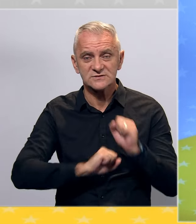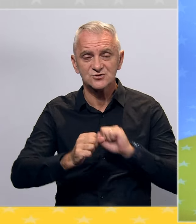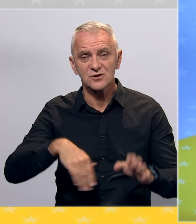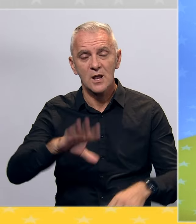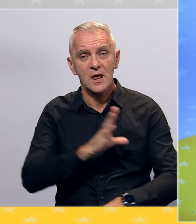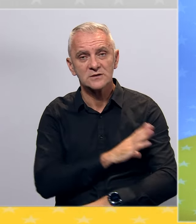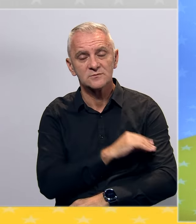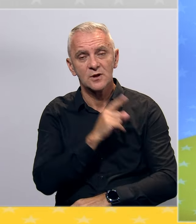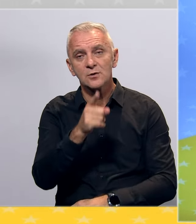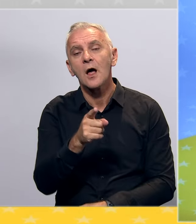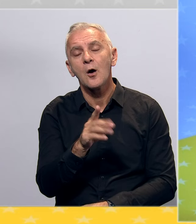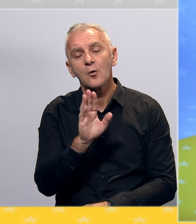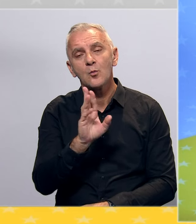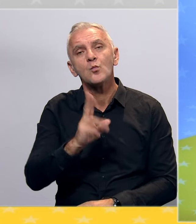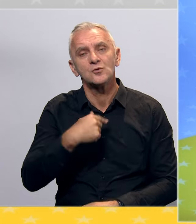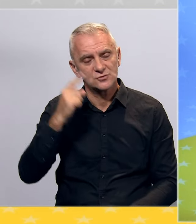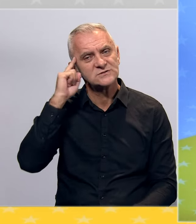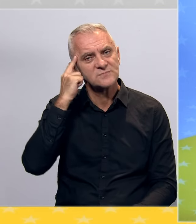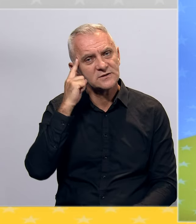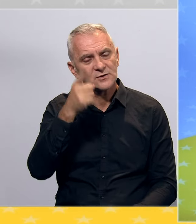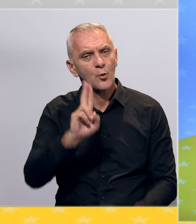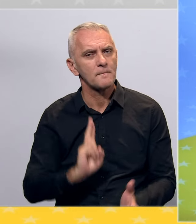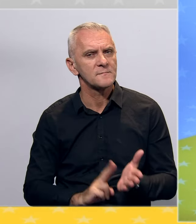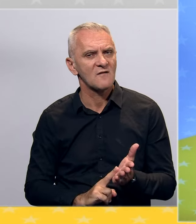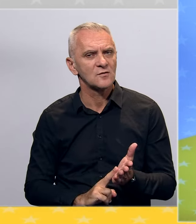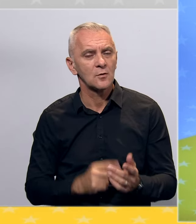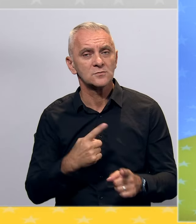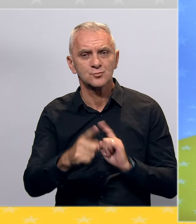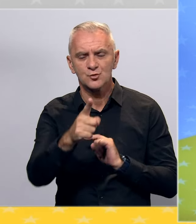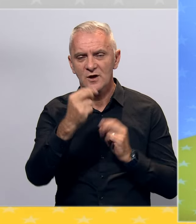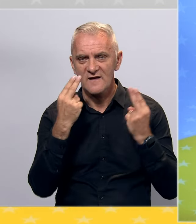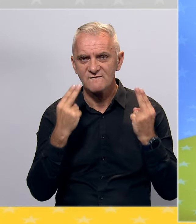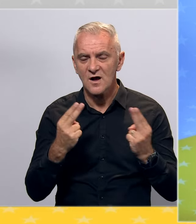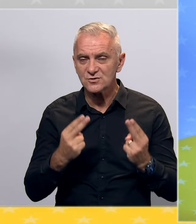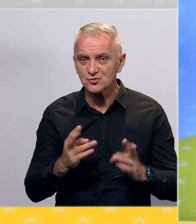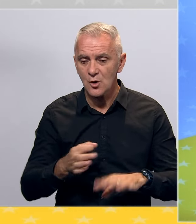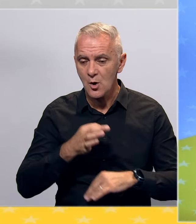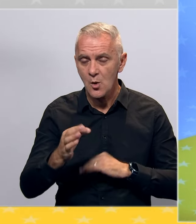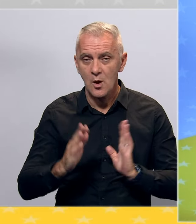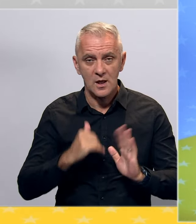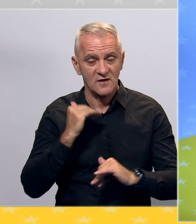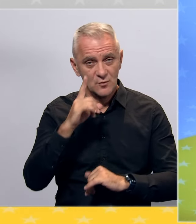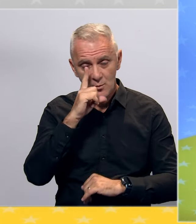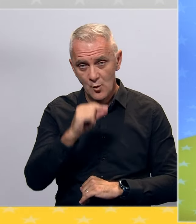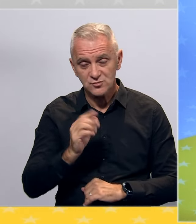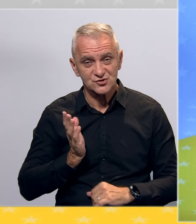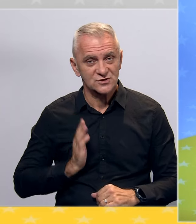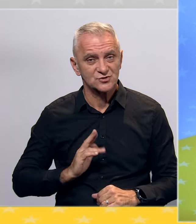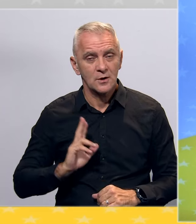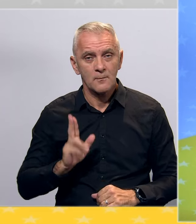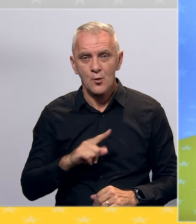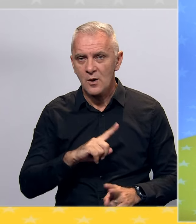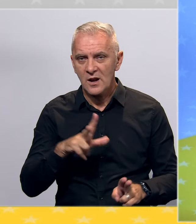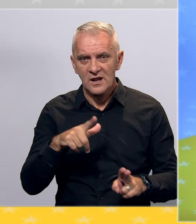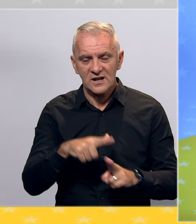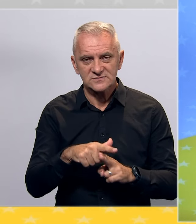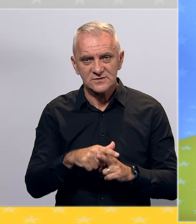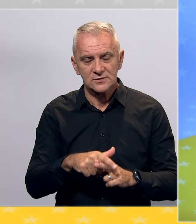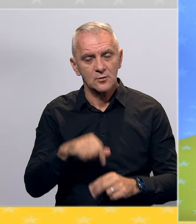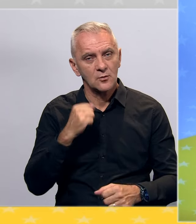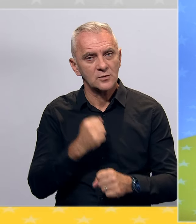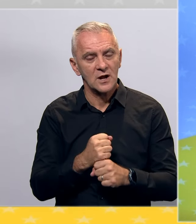u toj se mjeri može smatrati pravednim. Zbog toga je važno da na lokalnom nivou u općinama građani mogu nesmetano ostvariti